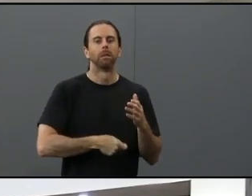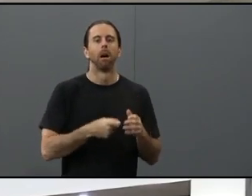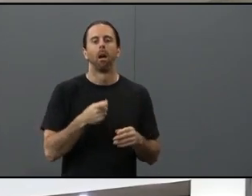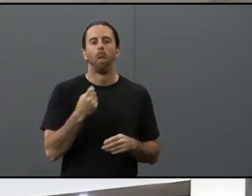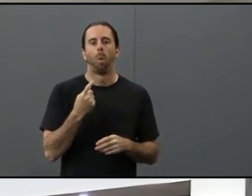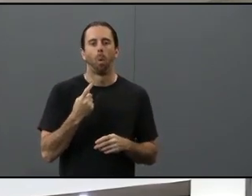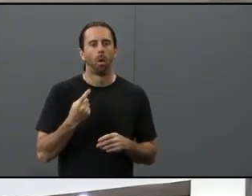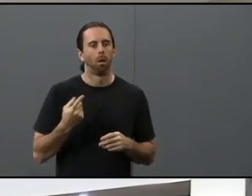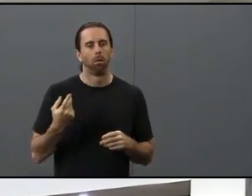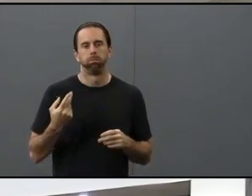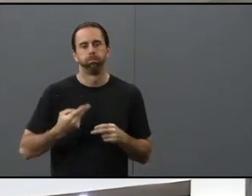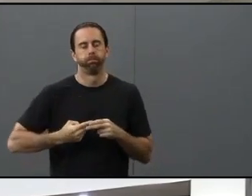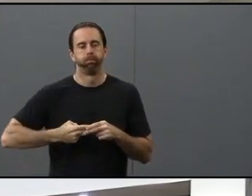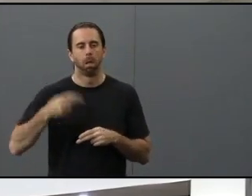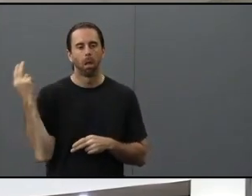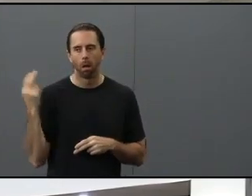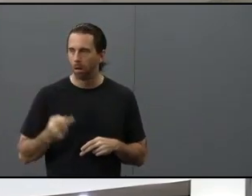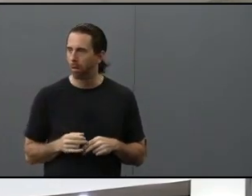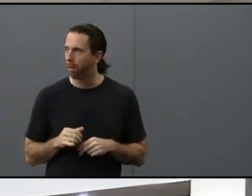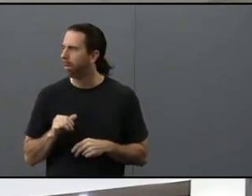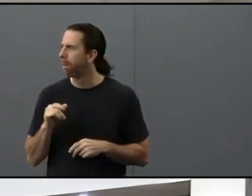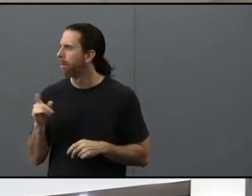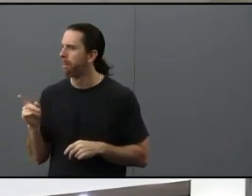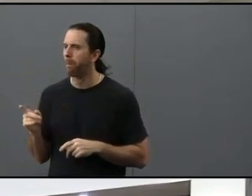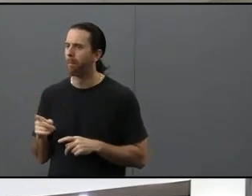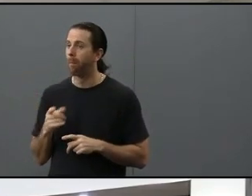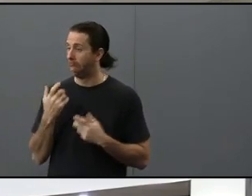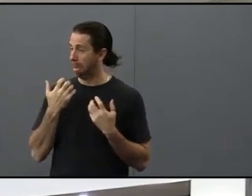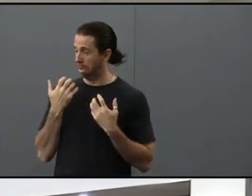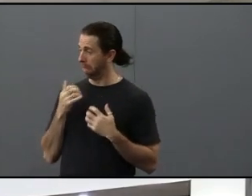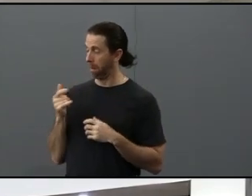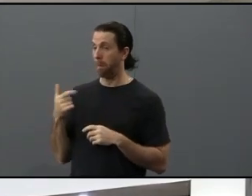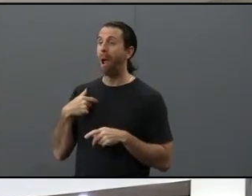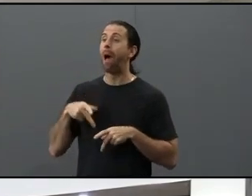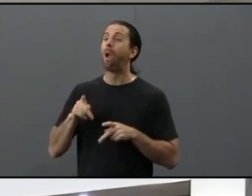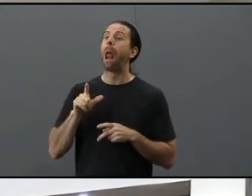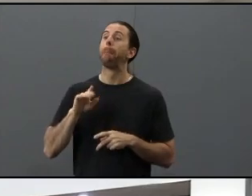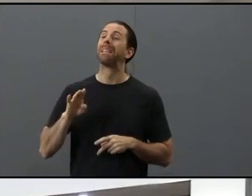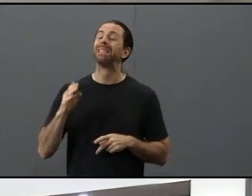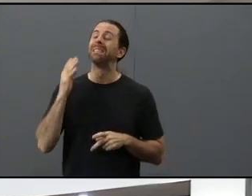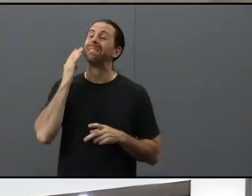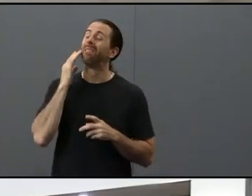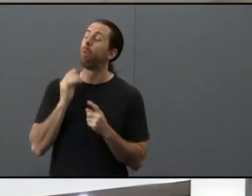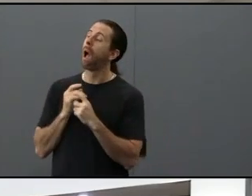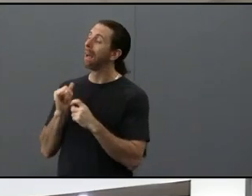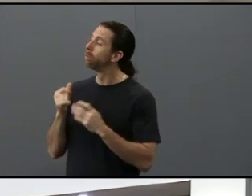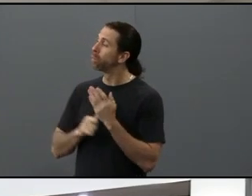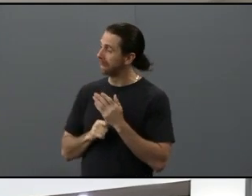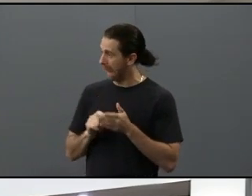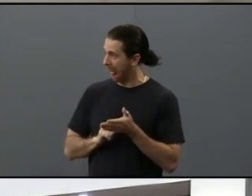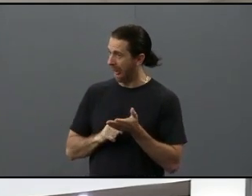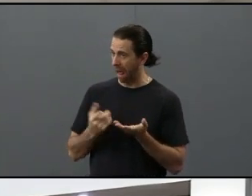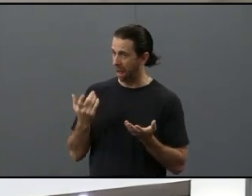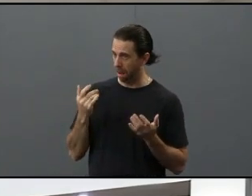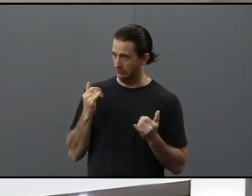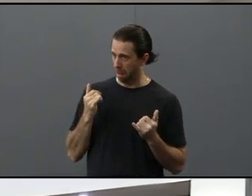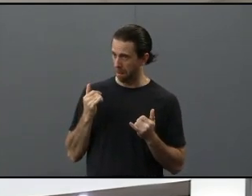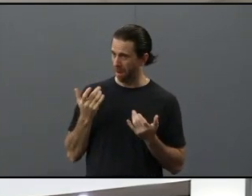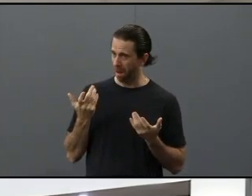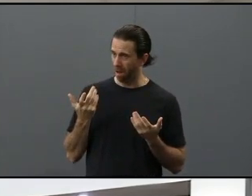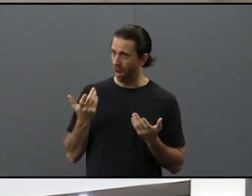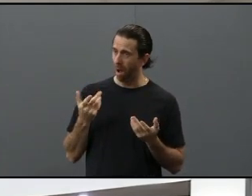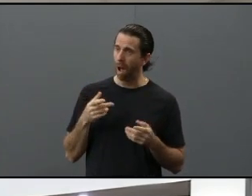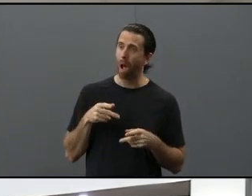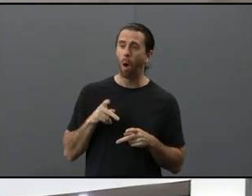substantielle vous voulez pas que je répond monieuranglois vousz de ça mais moi la rue laabadie j'aimerais savoir si le dossier est réglé ça cote toujours à Laabad la